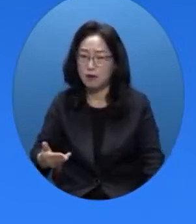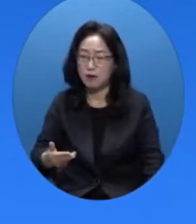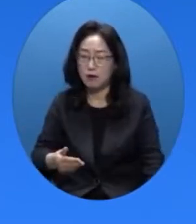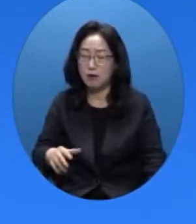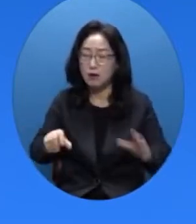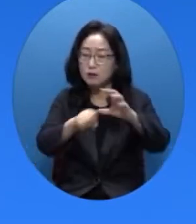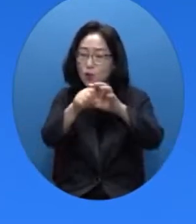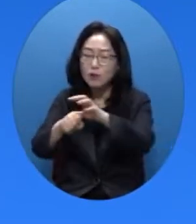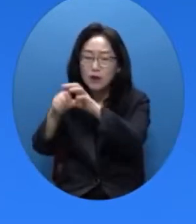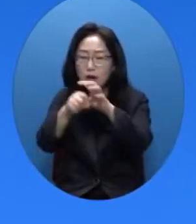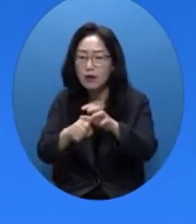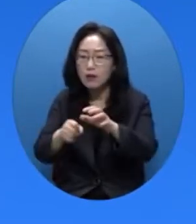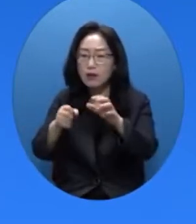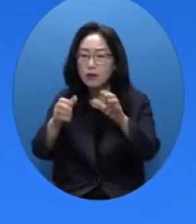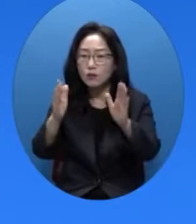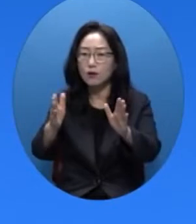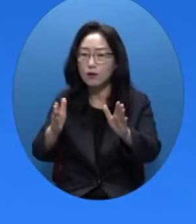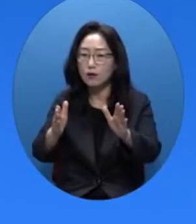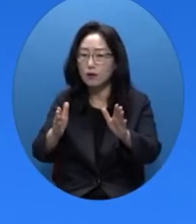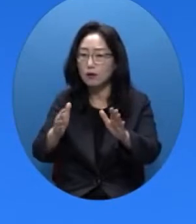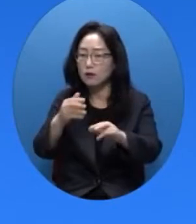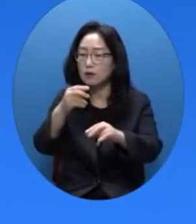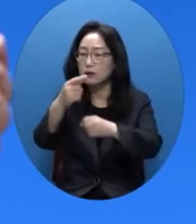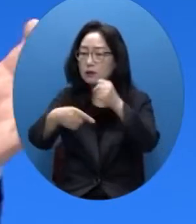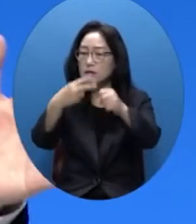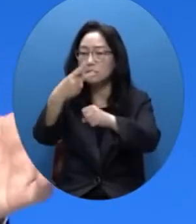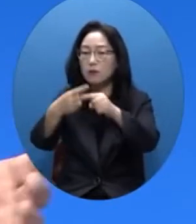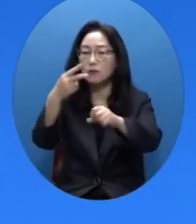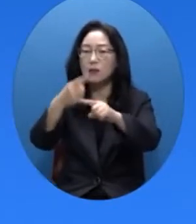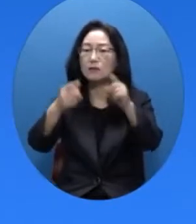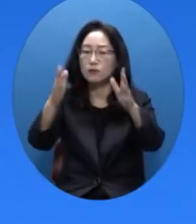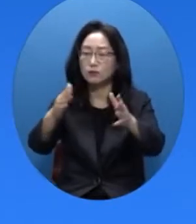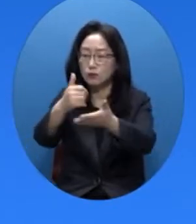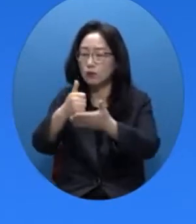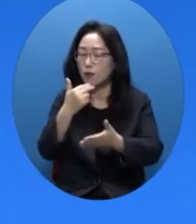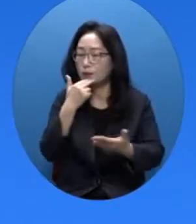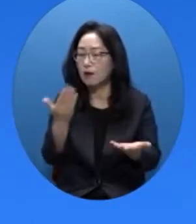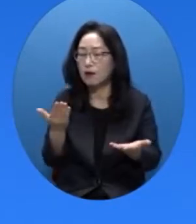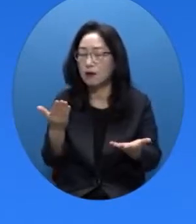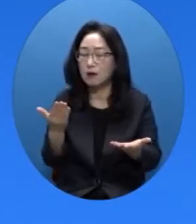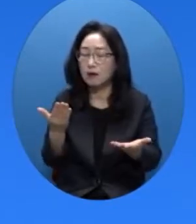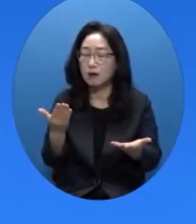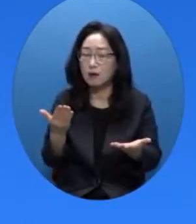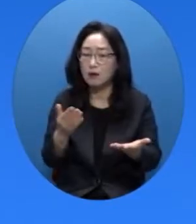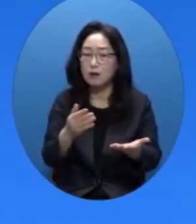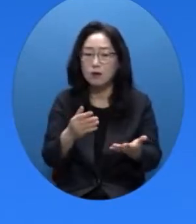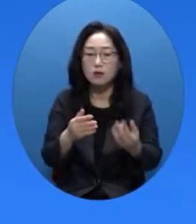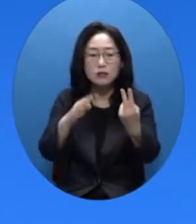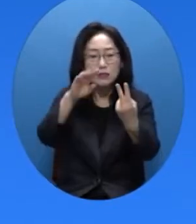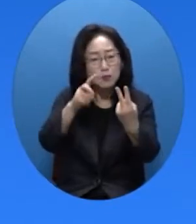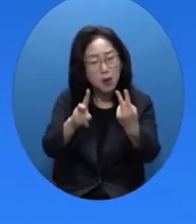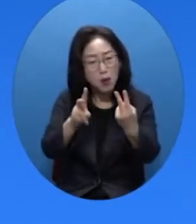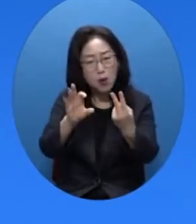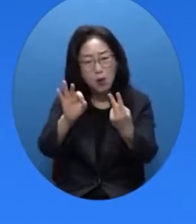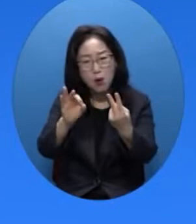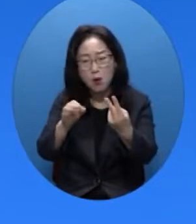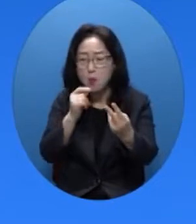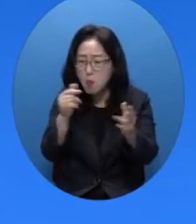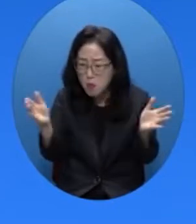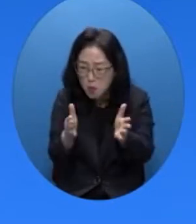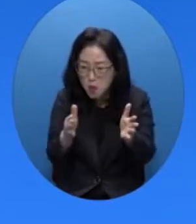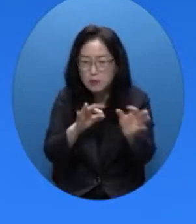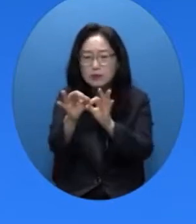거의 그 조그만 2평 3평 짜리 가게 3도 못내고